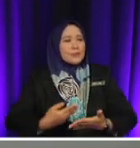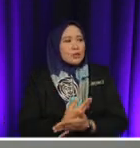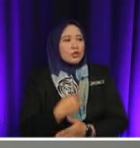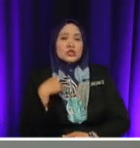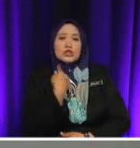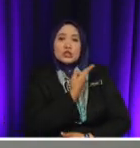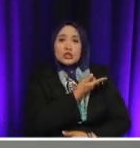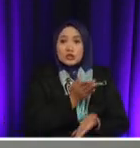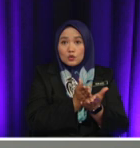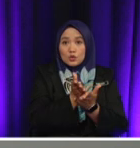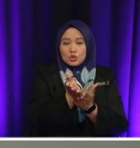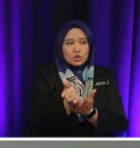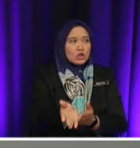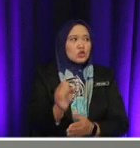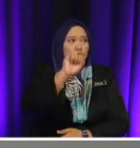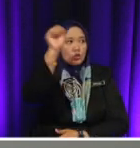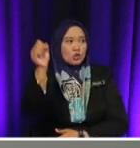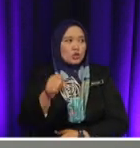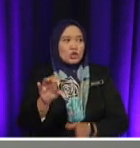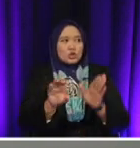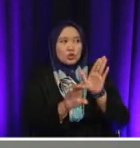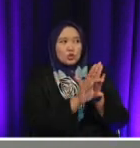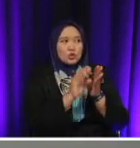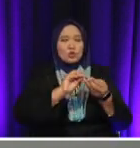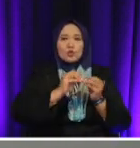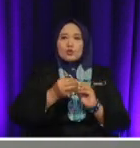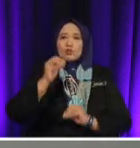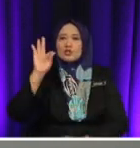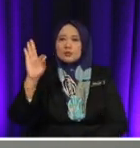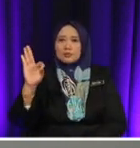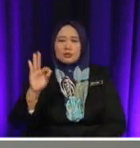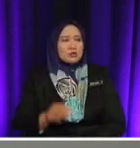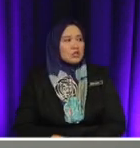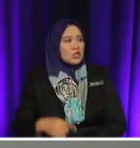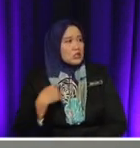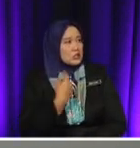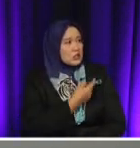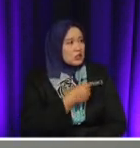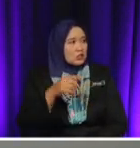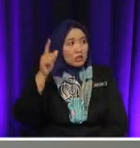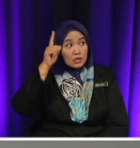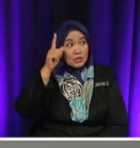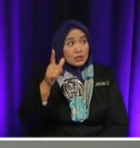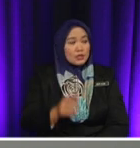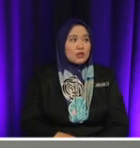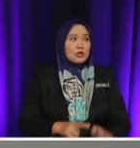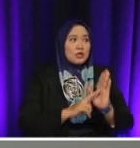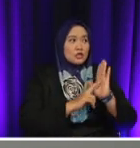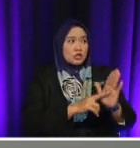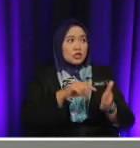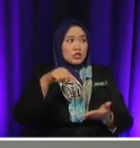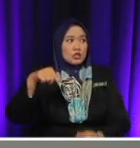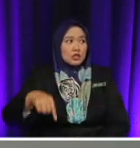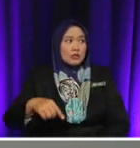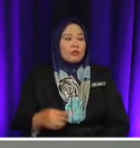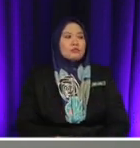dengan soalan contoh untuk soalan nombor sembilan okey kita nampak kat sini rajah di bawah menunjukkan aktiviti yang